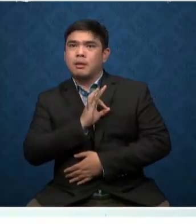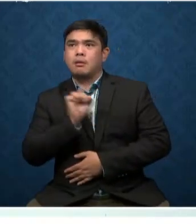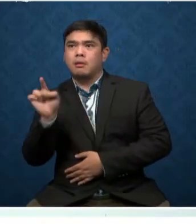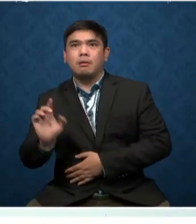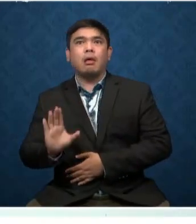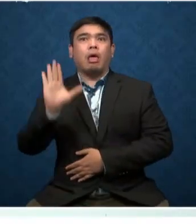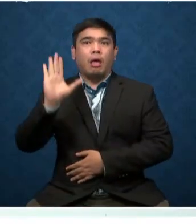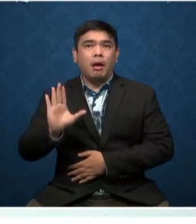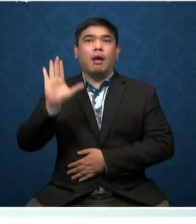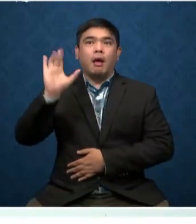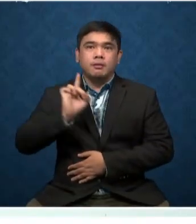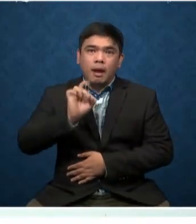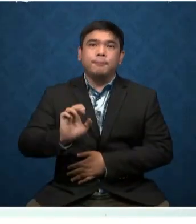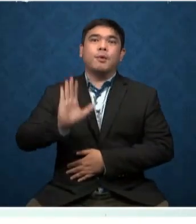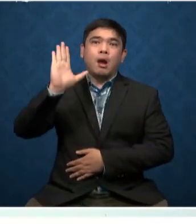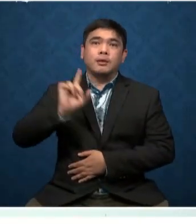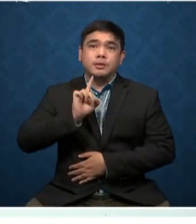ซักถามท่านอีกนะครับ